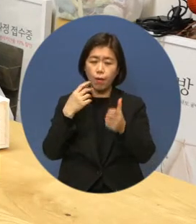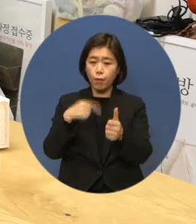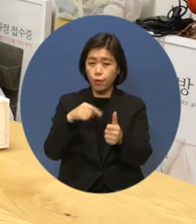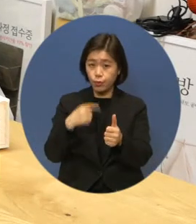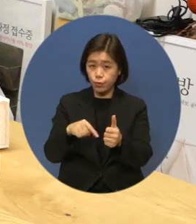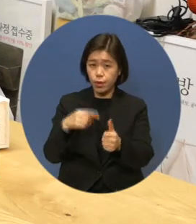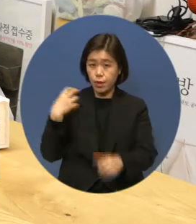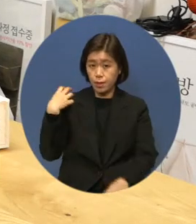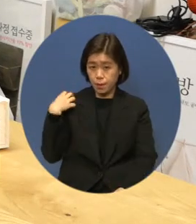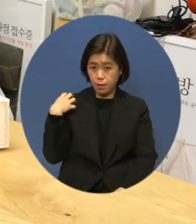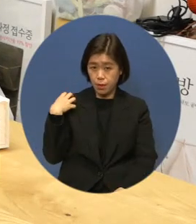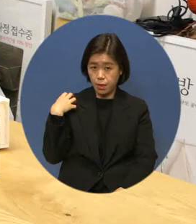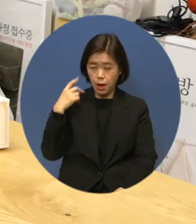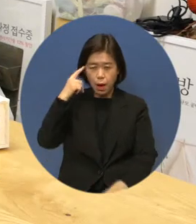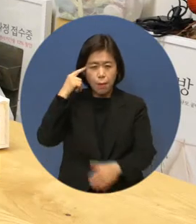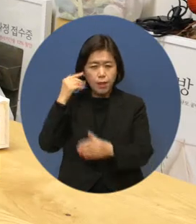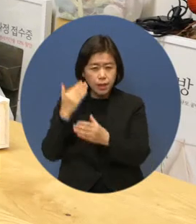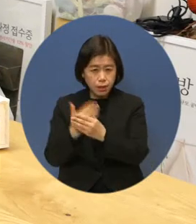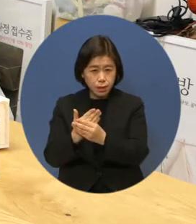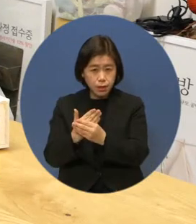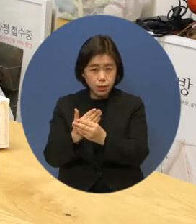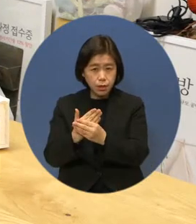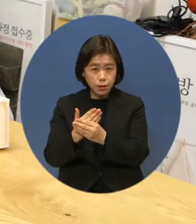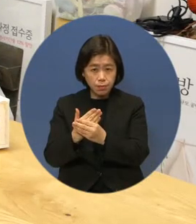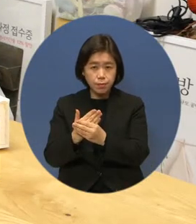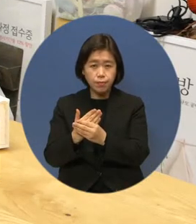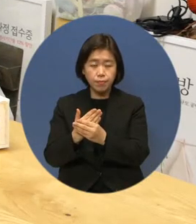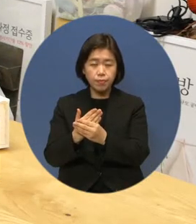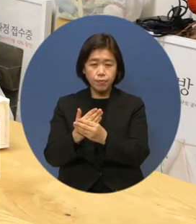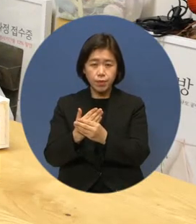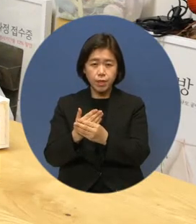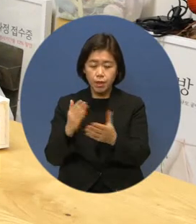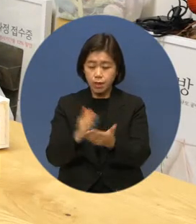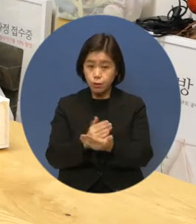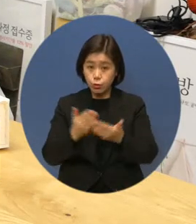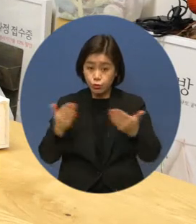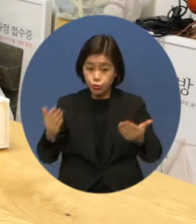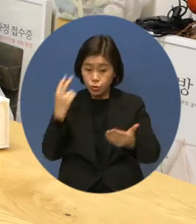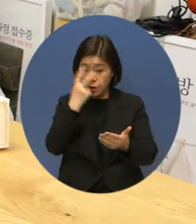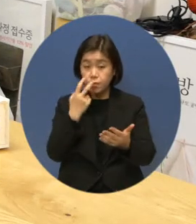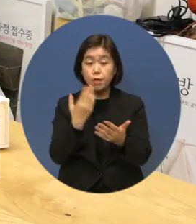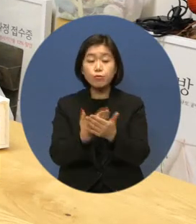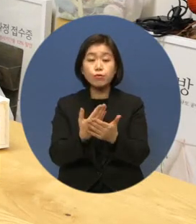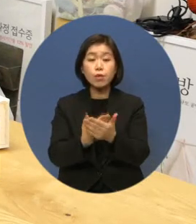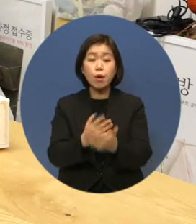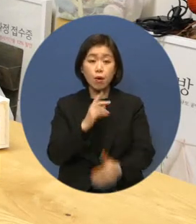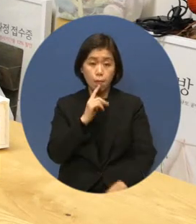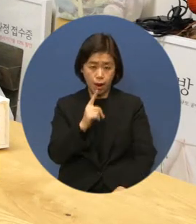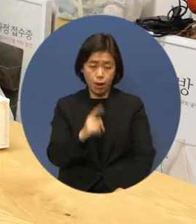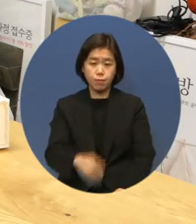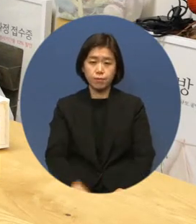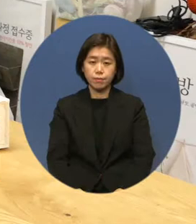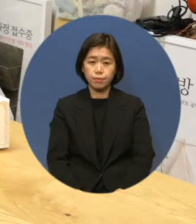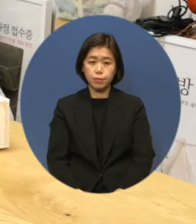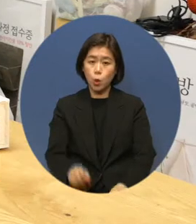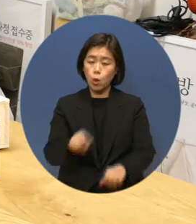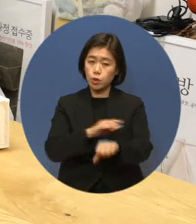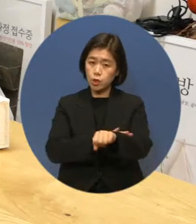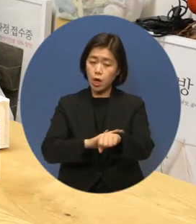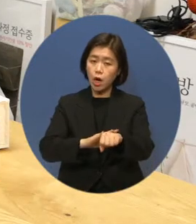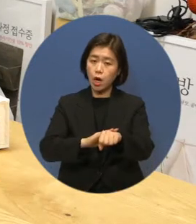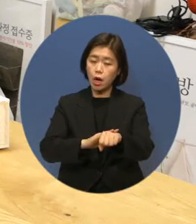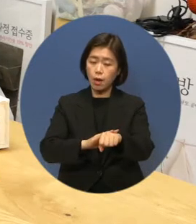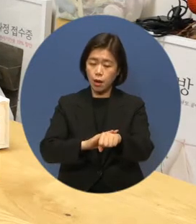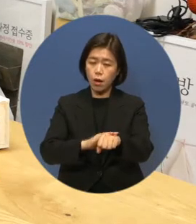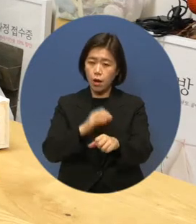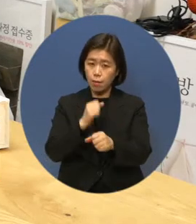교육 담당하시는 박사님 해서 검수 작업을 해요. 이게 교구제로 적당한지 잘 만들어졌는지